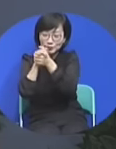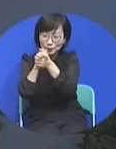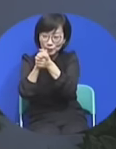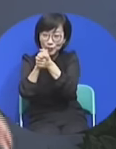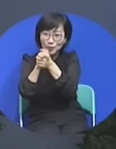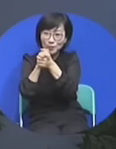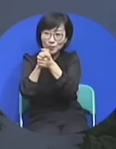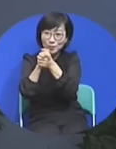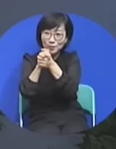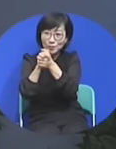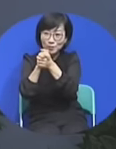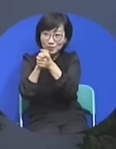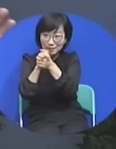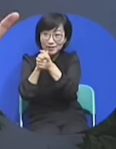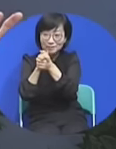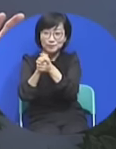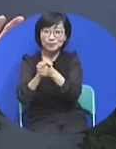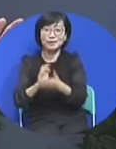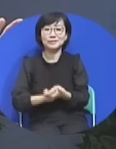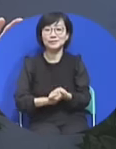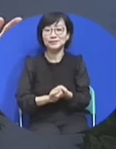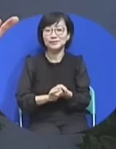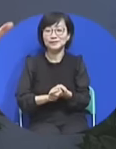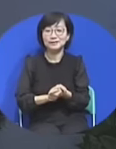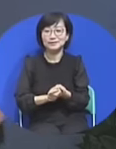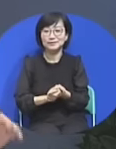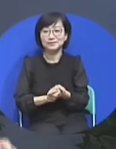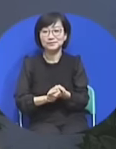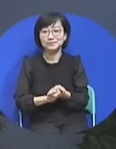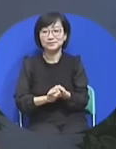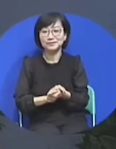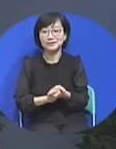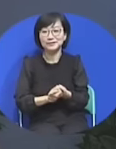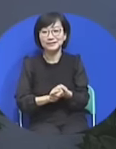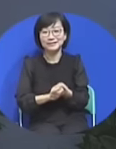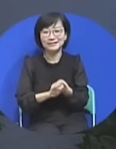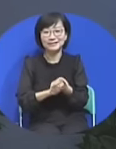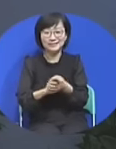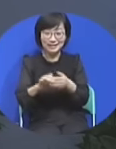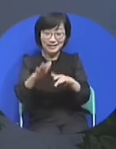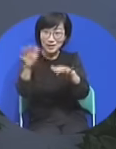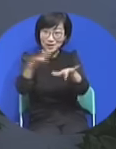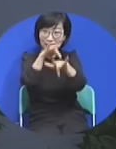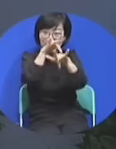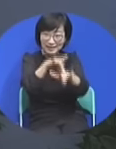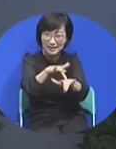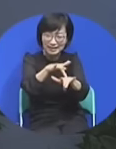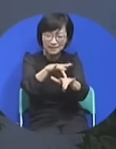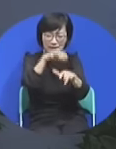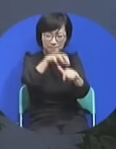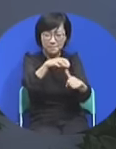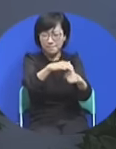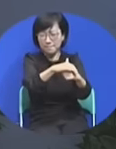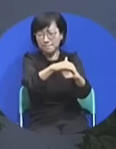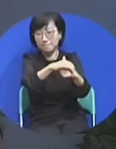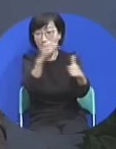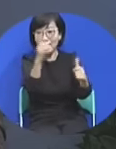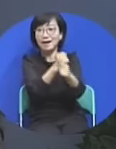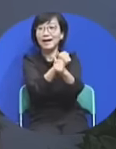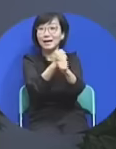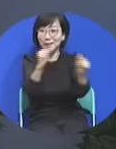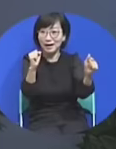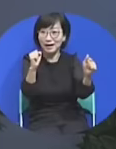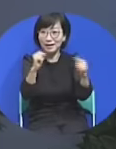그래서 출애굽의 시작이 되었다 그 말이야. And this became the start of the Exodus. 사단에게서 해방. Liberation from Satan.